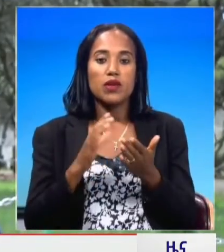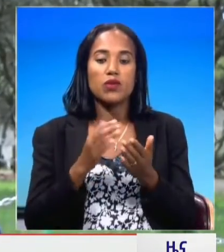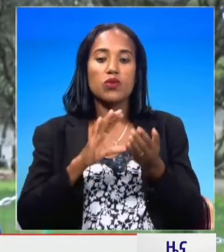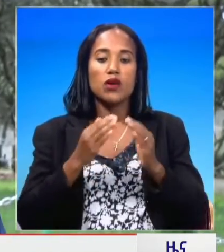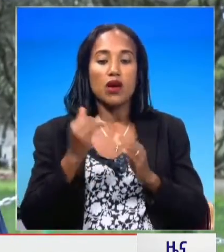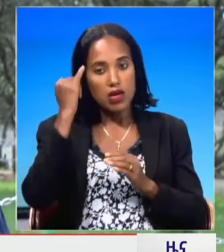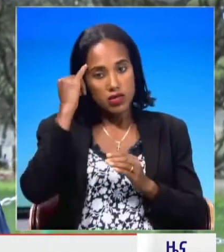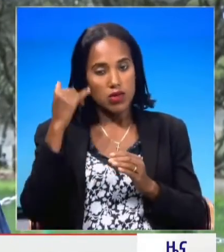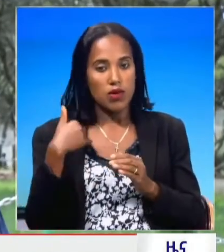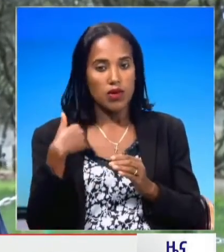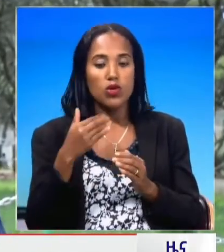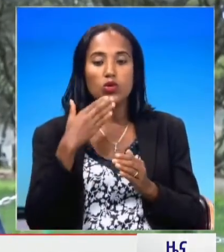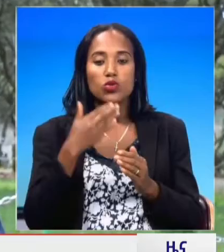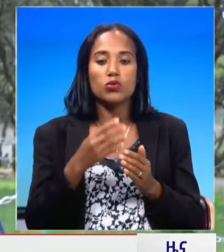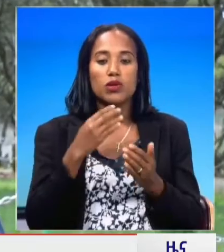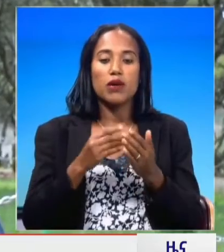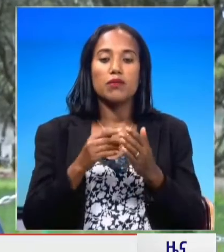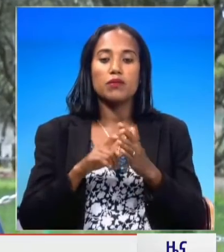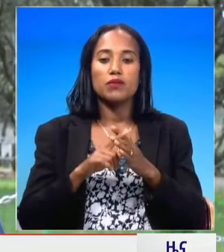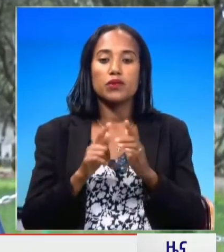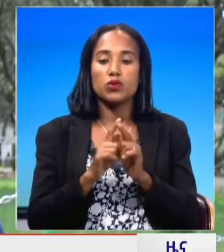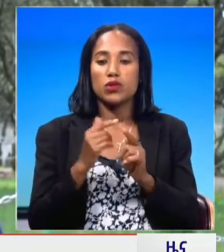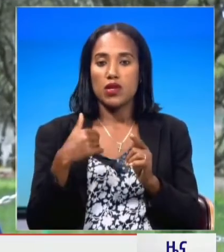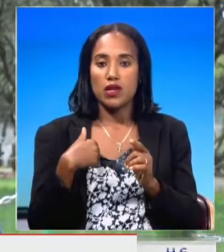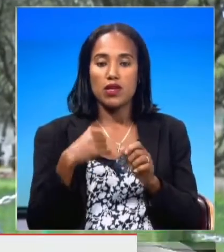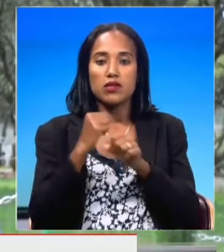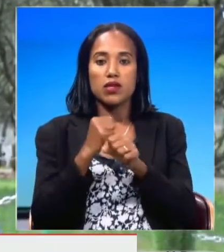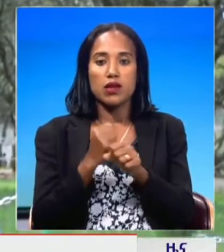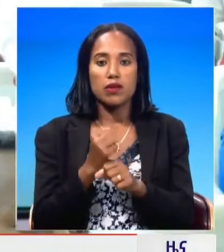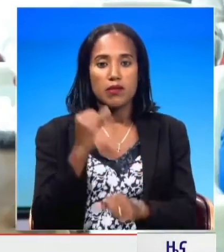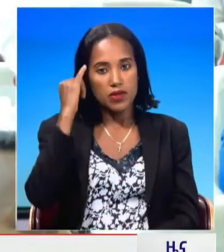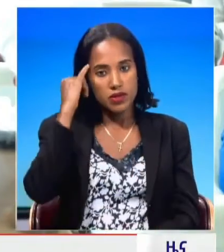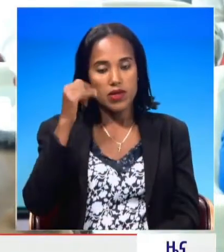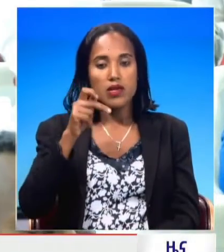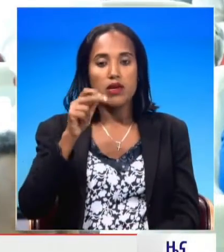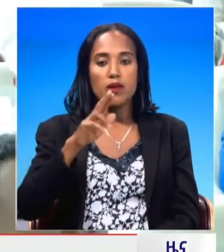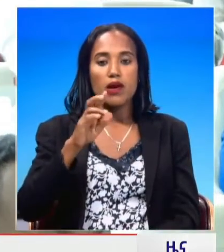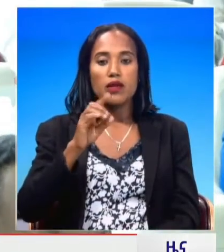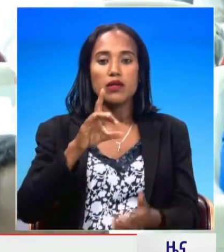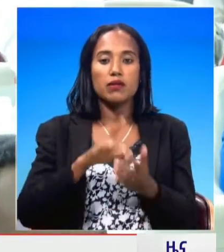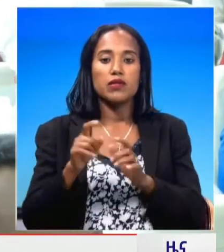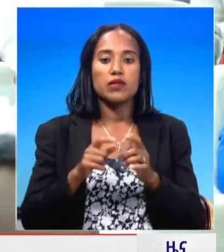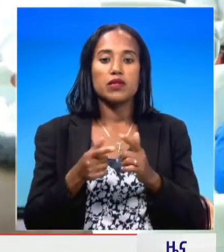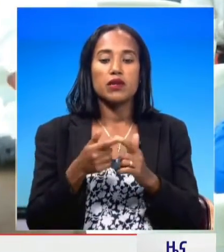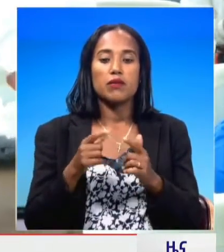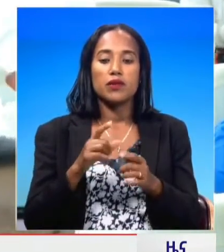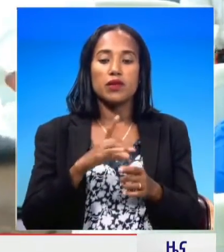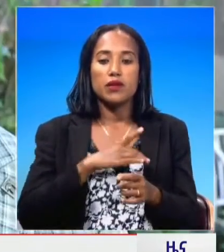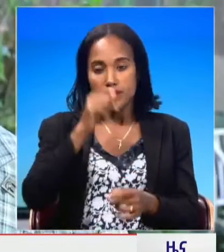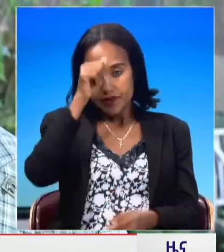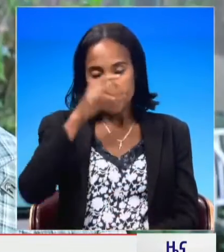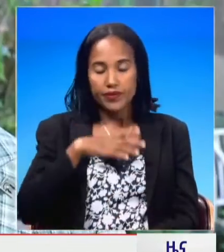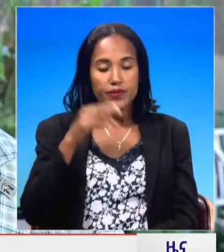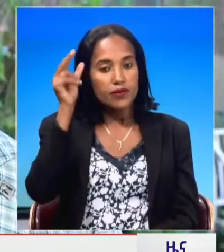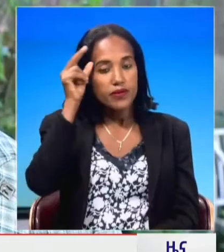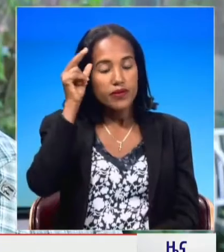ሀሳቡ አለ። ጥሩ መልካም ግንኙነት ነው ያለን፣ እንሰራለን ብዬ ነው ማስበው። የደባርቅ ከተማ አስተዳደር ተቀዳሚ ከንቲባ አቶ ብርሃኑ ጸጋዬ ደባርቅ